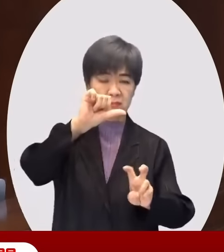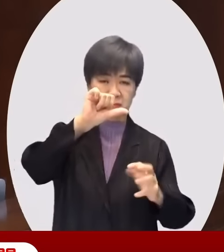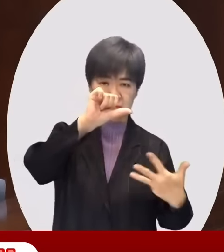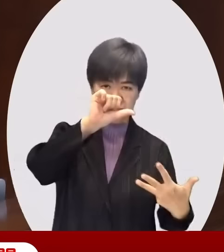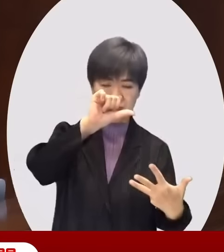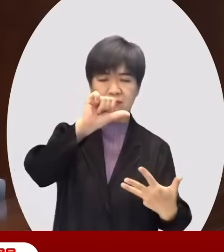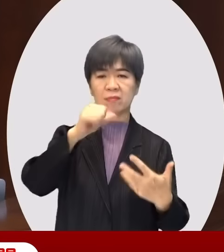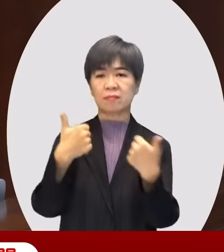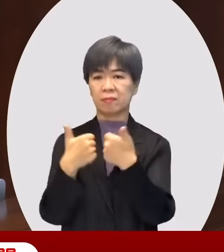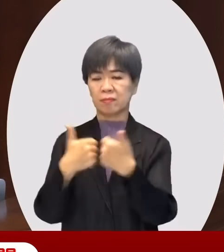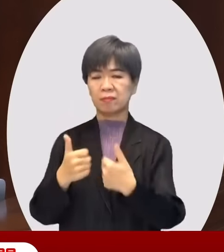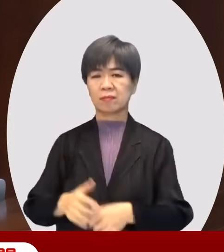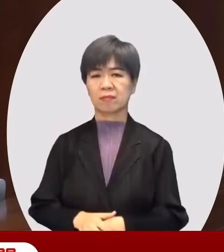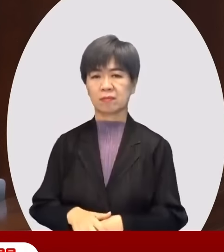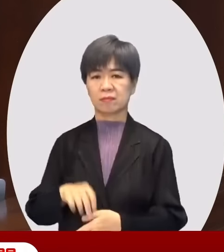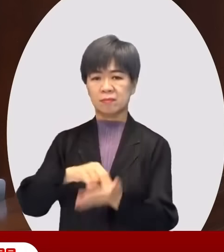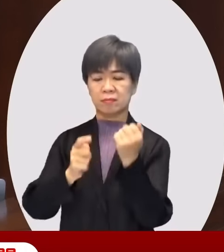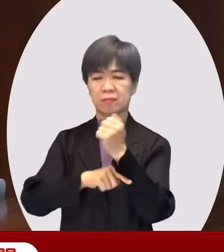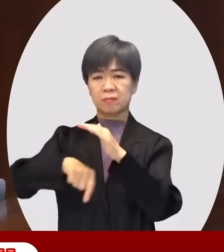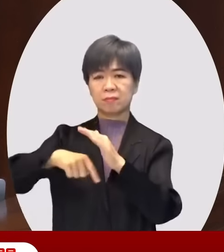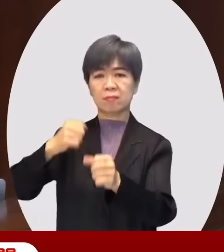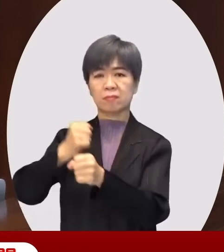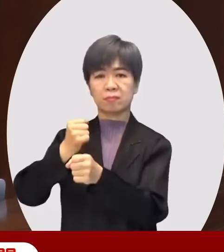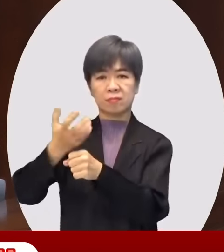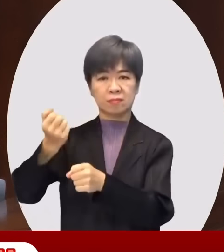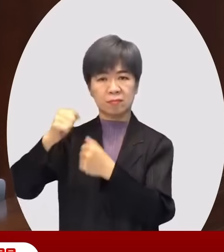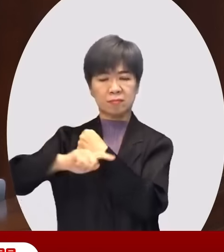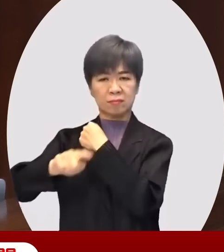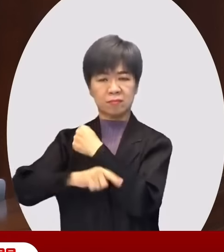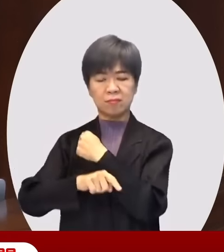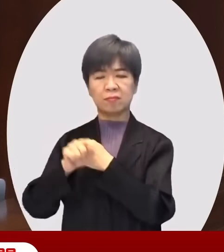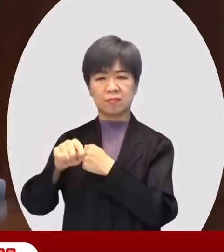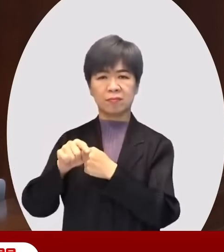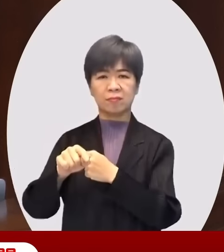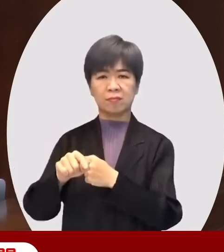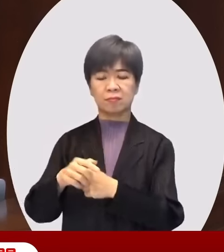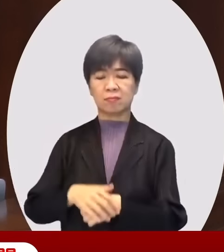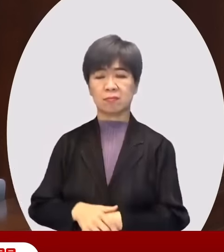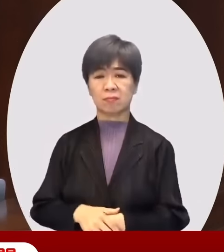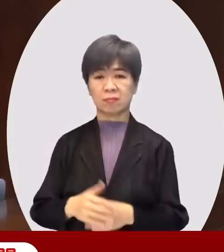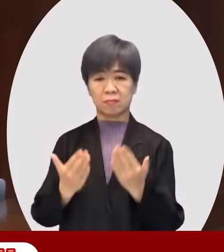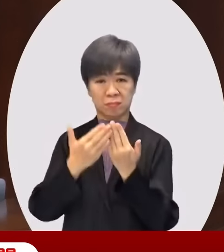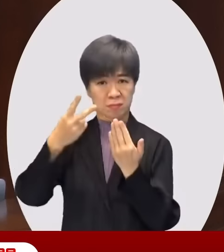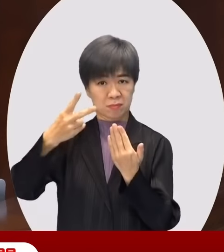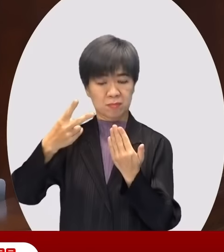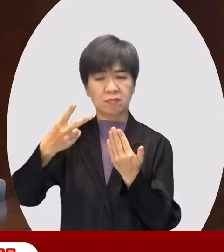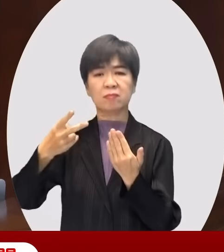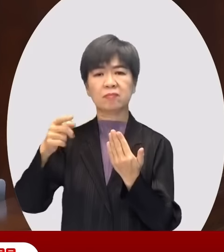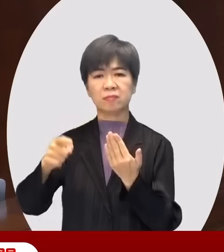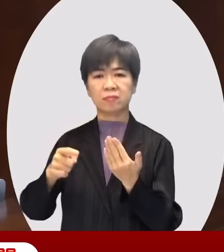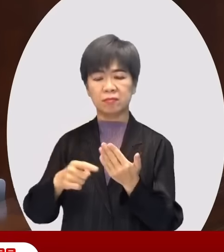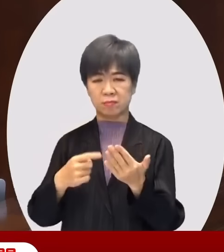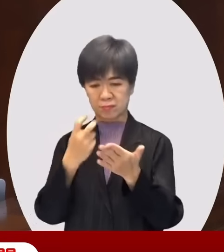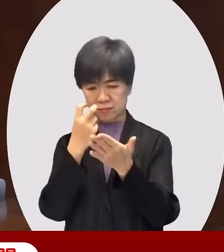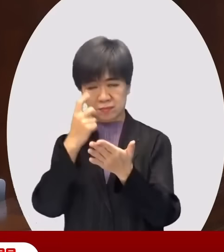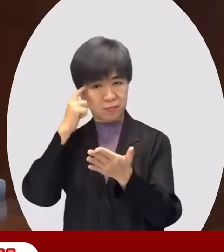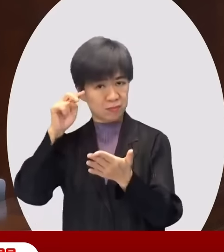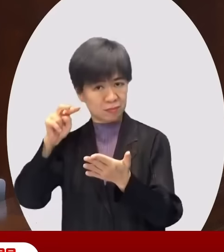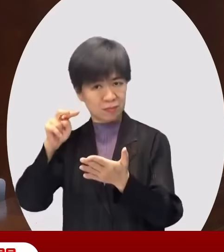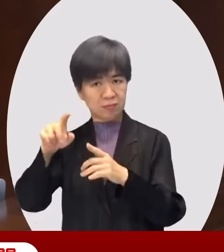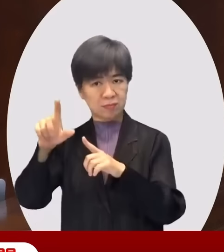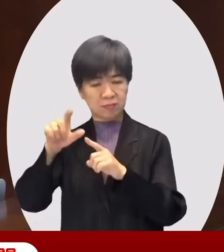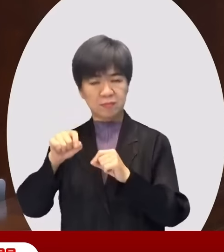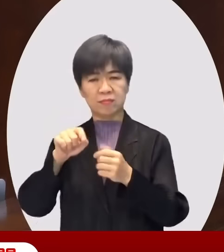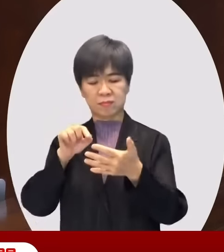5月17日、21日、24日、28日院会，好，根据立法院职权行使法第九条第三项前段第二读会，要就审查意见或原